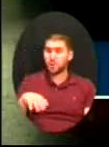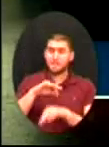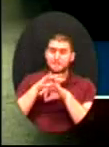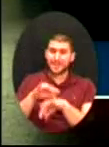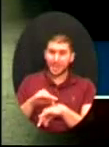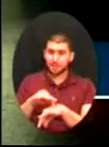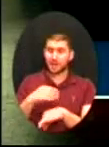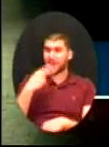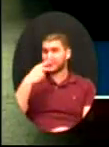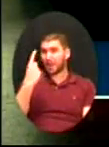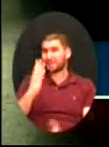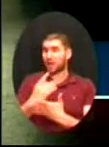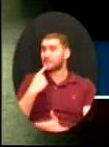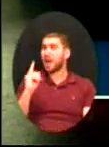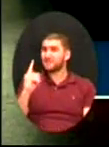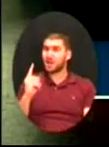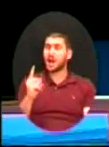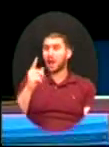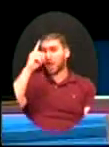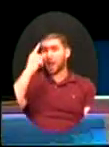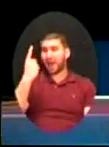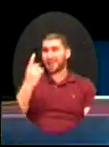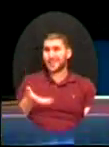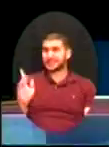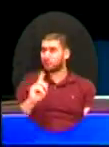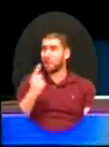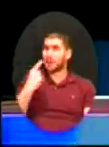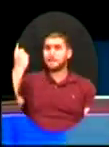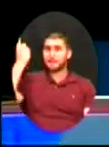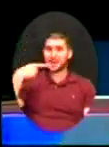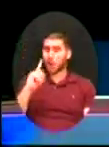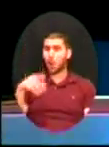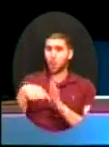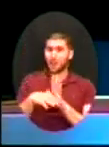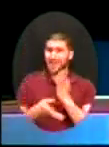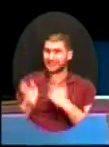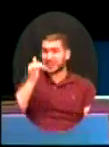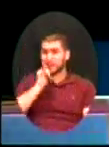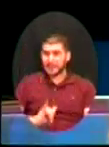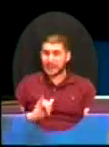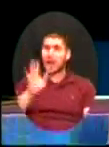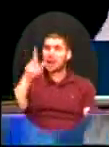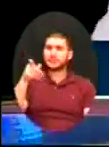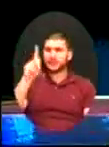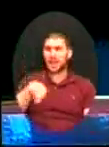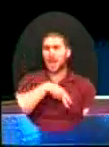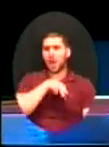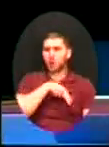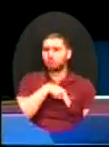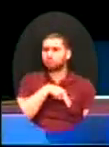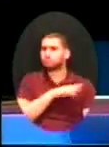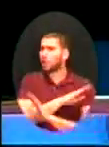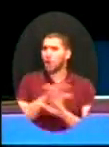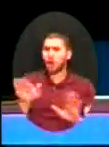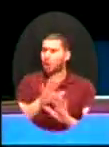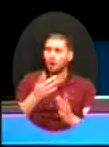המדריכים, הבנתי שאחת כן אמרה, אבל המדריך שיצא ולא אמר שזו פקודה בלתי חוקית בא לי לצאת למסע כזה, גם עליו יש אחריות. לא.